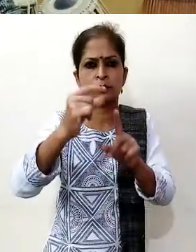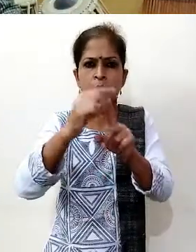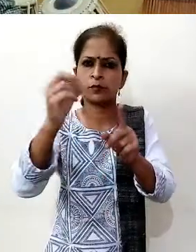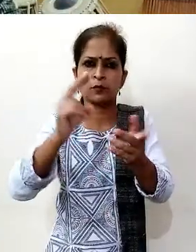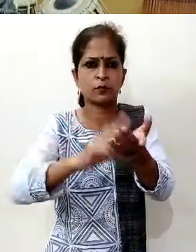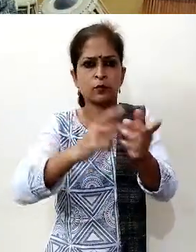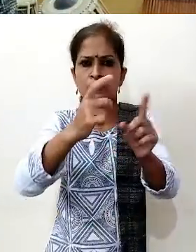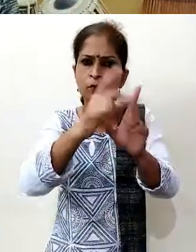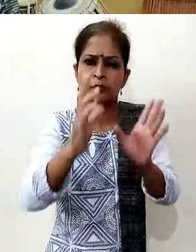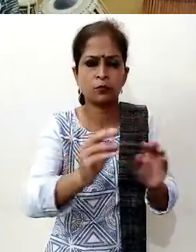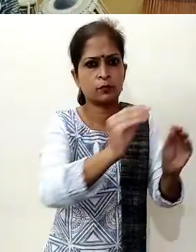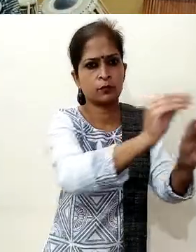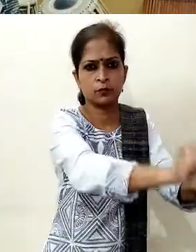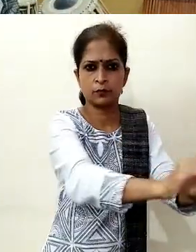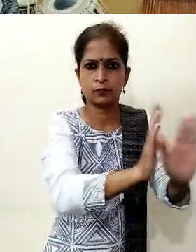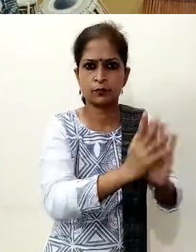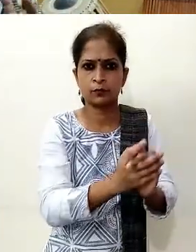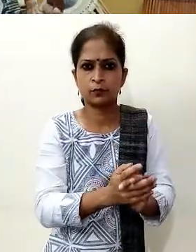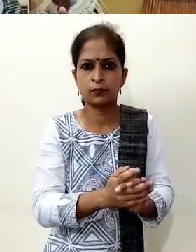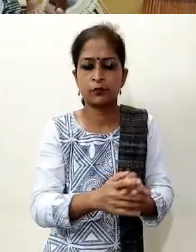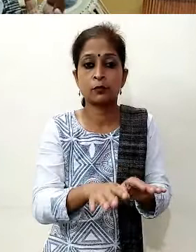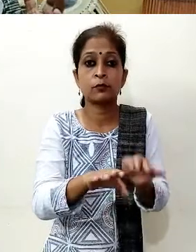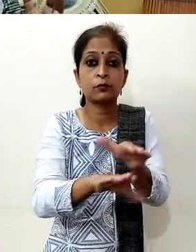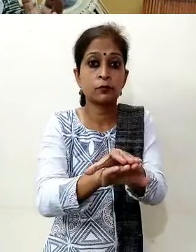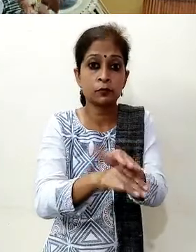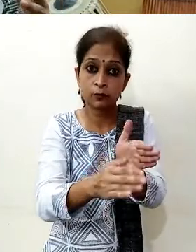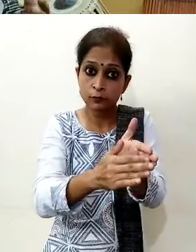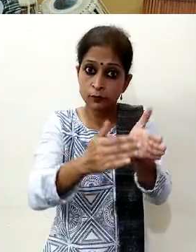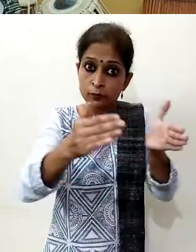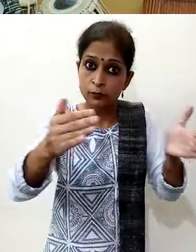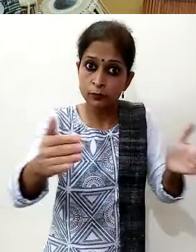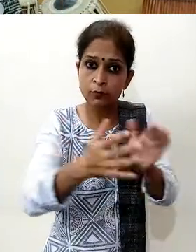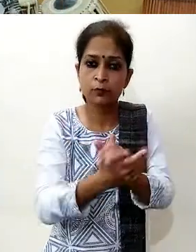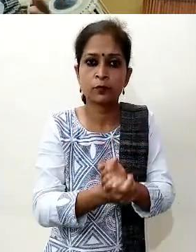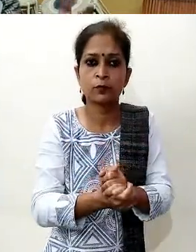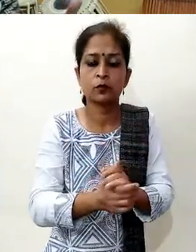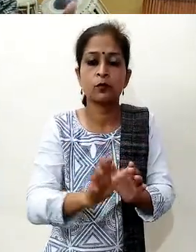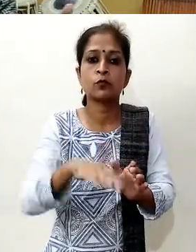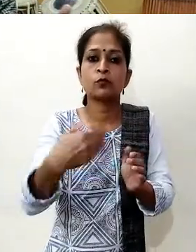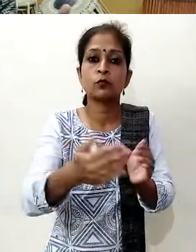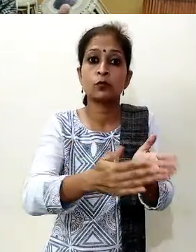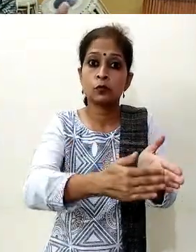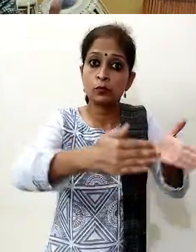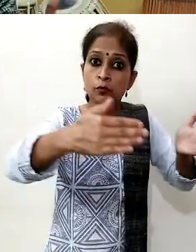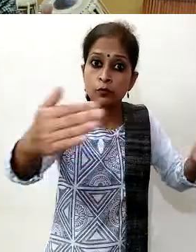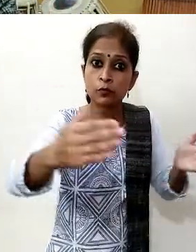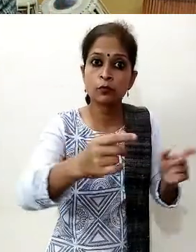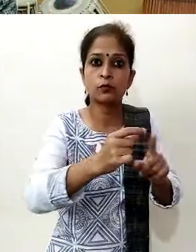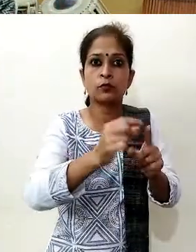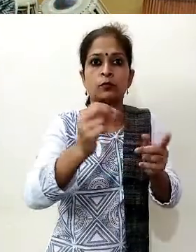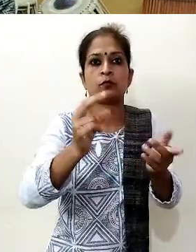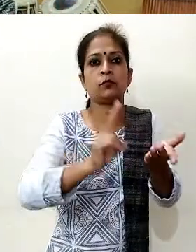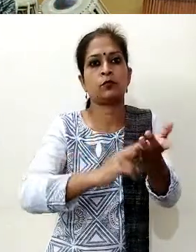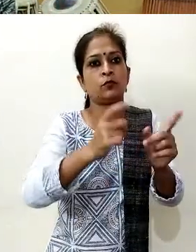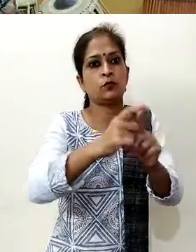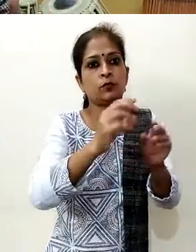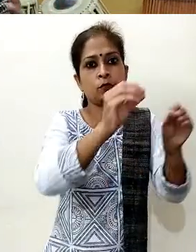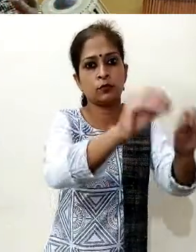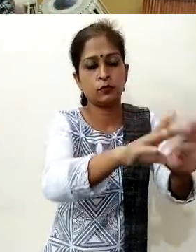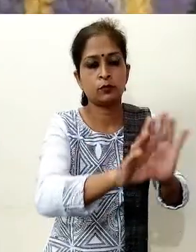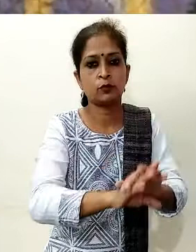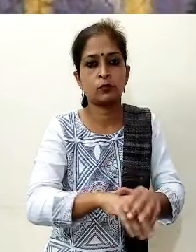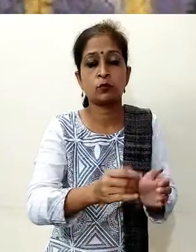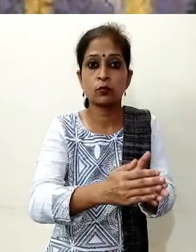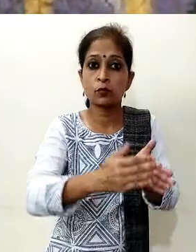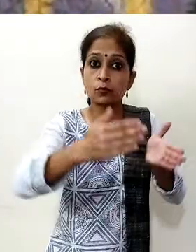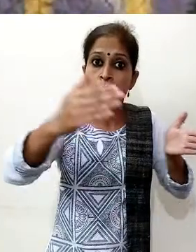जलाशय में डाल दिया। मछली और बड़ी हो गई तो उसे एक तालाब में डाला, और फिर मछली बड़ी हो गई तो उसे समुद्र